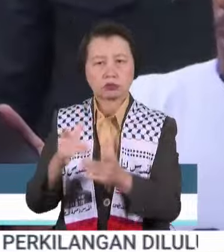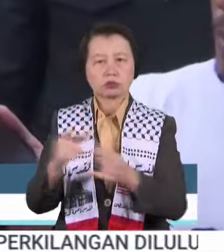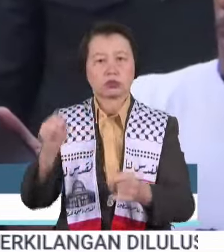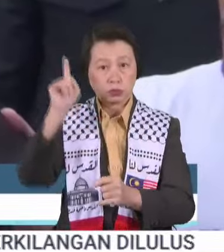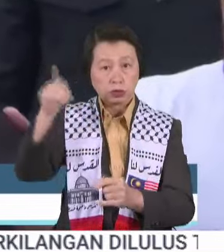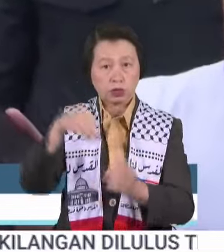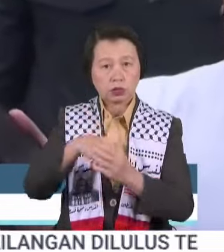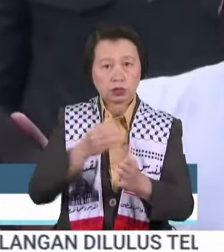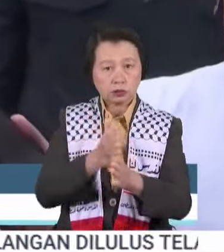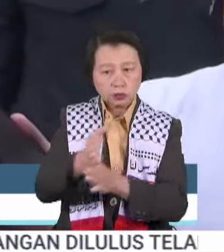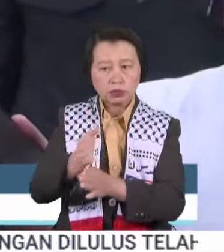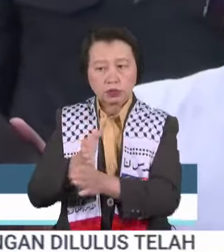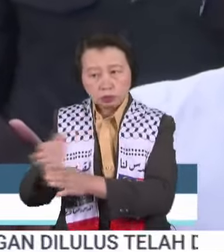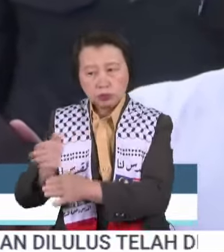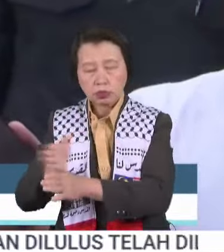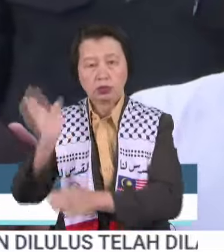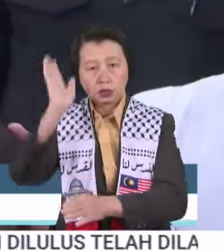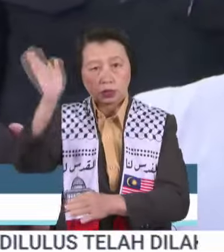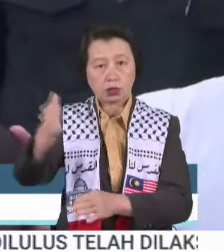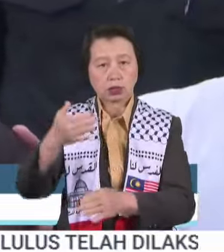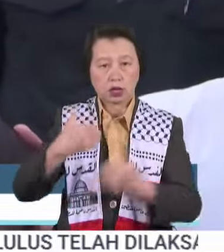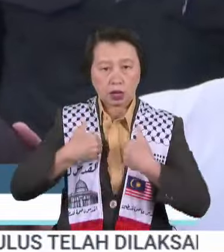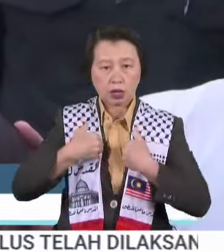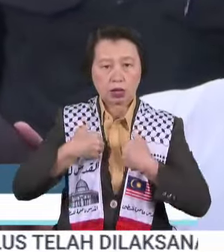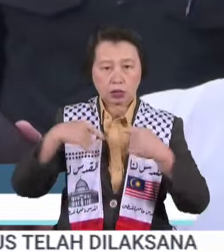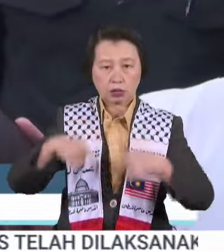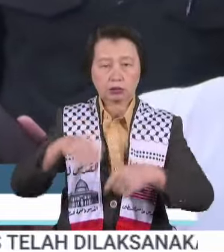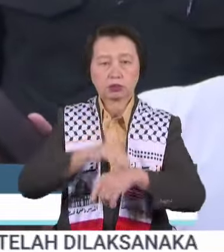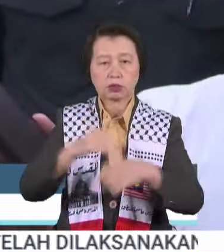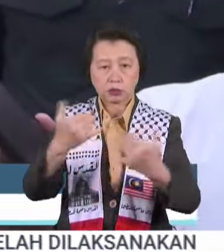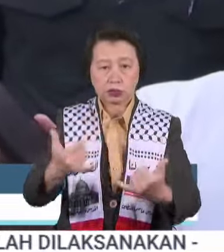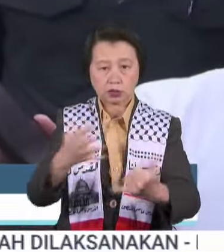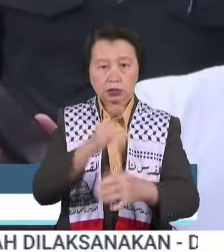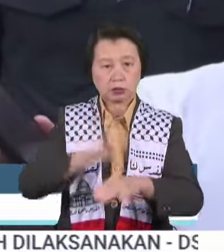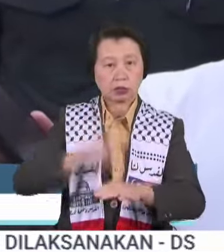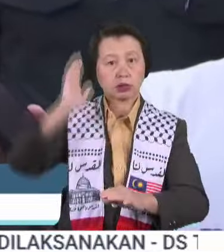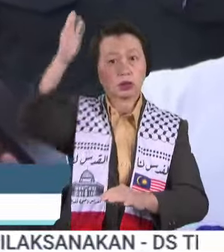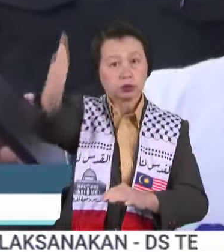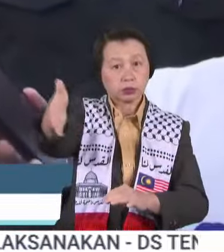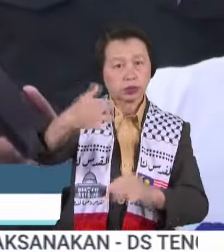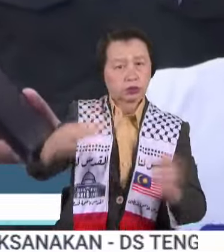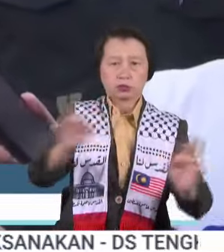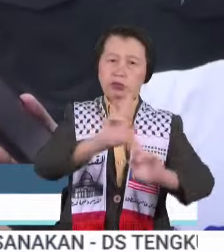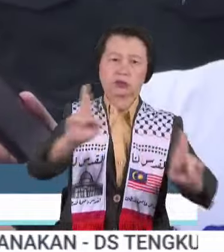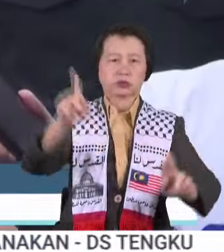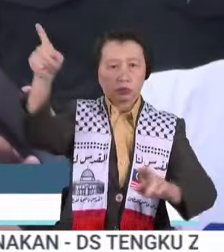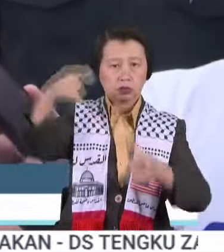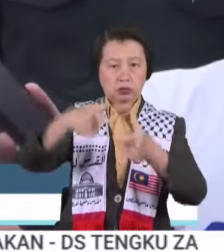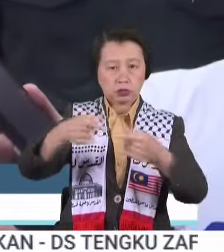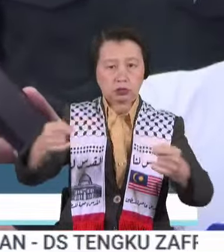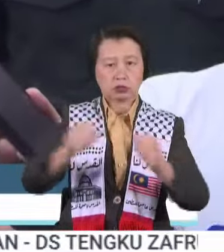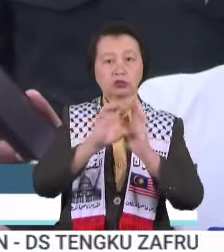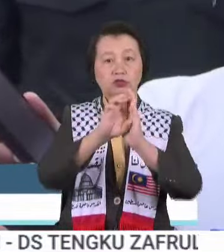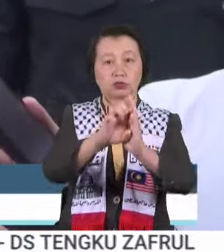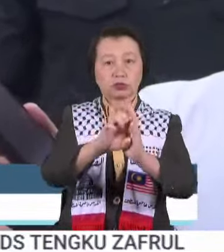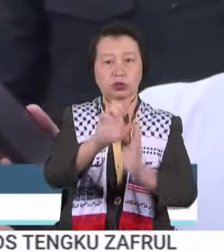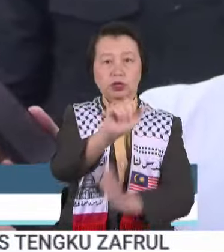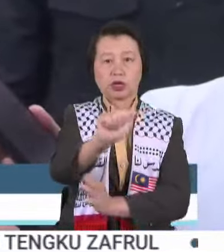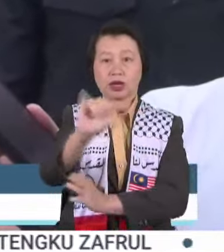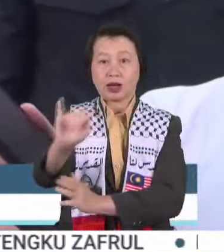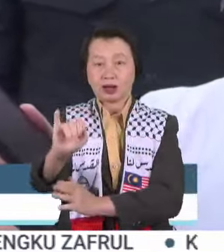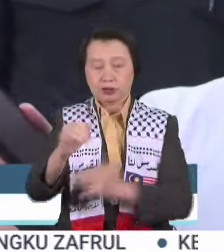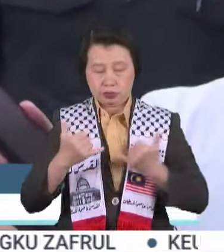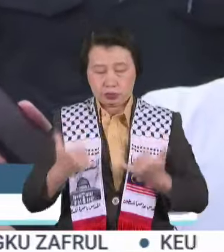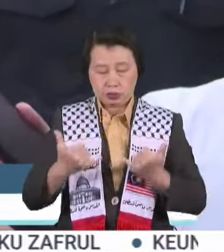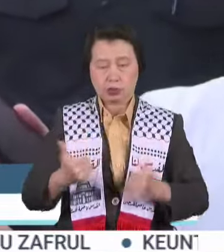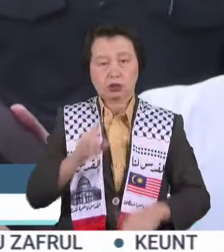dalam bidang-bidang yang akan ada di masa kini dan di masa akan datang. Sebagai contoh, dalam bidang AI yang ada pada